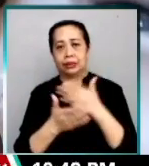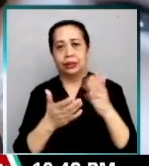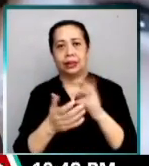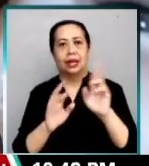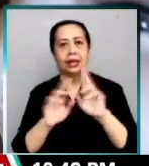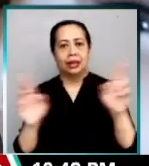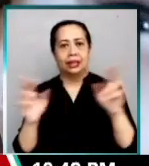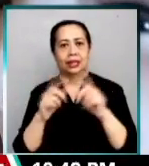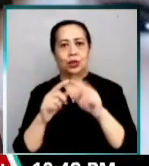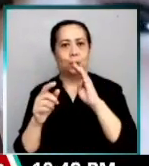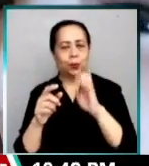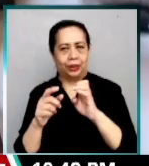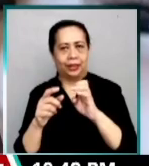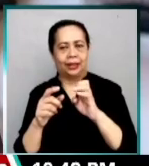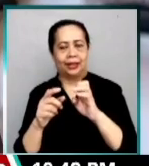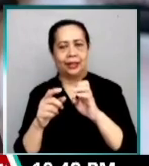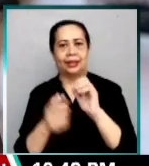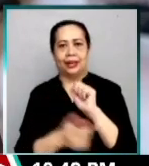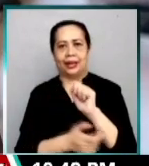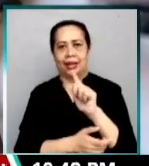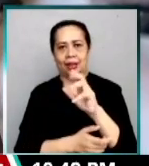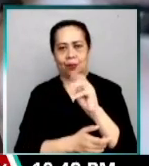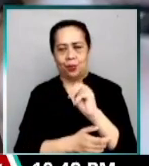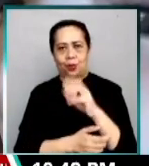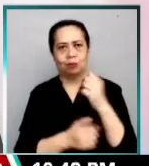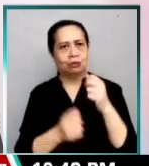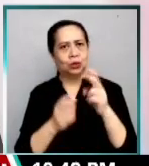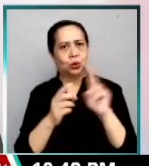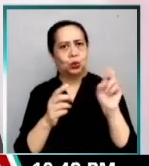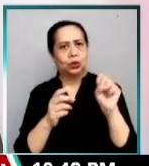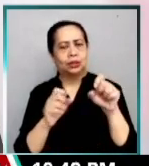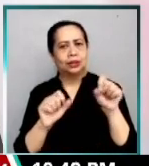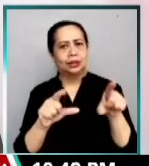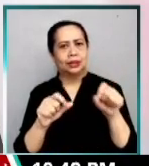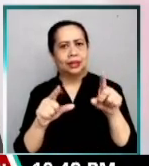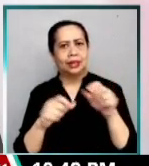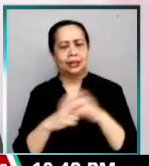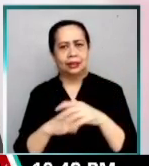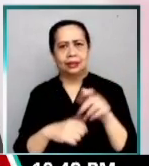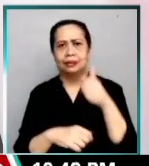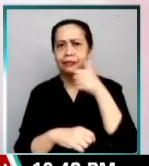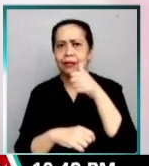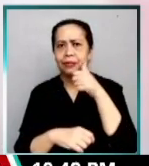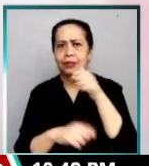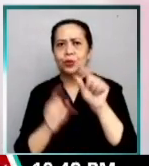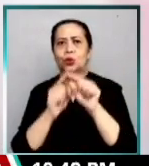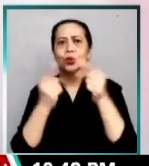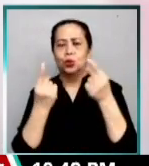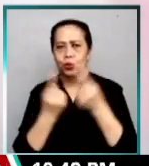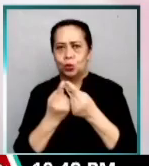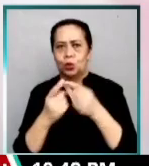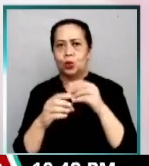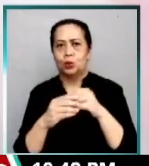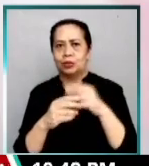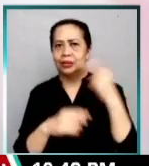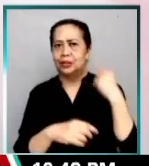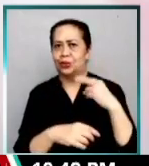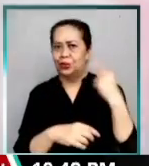nilang ma-achieve ang biggest US sales week of any female K-pop artist in history.